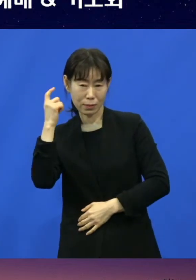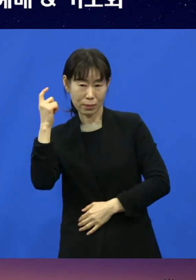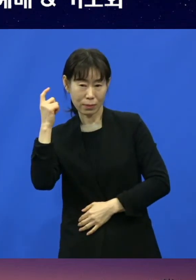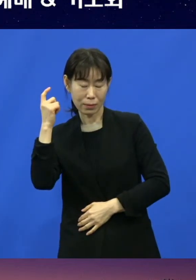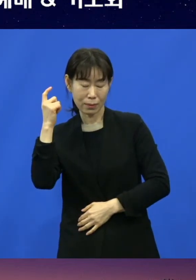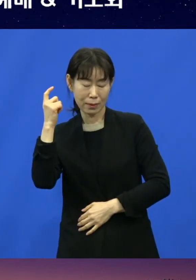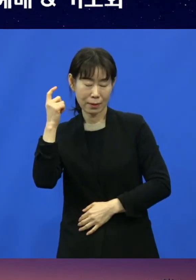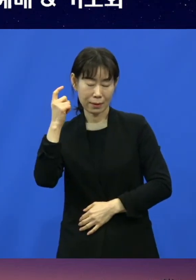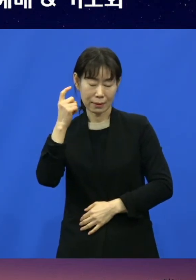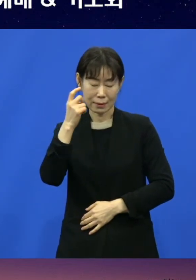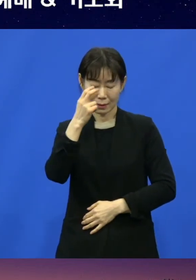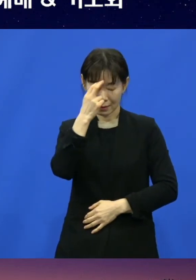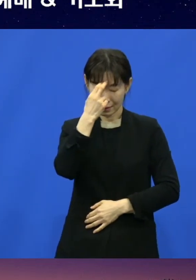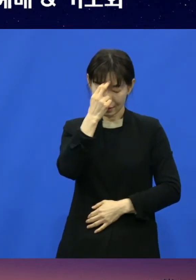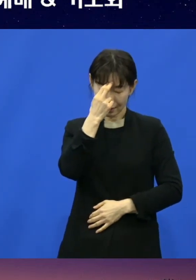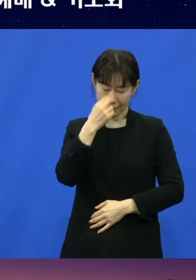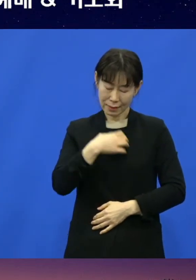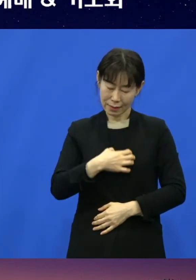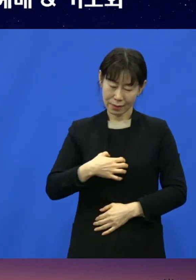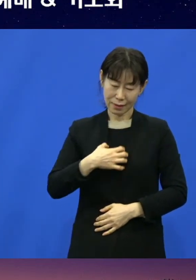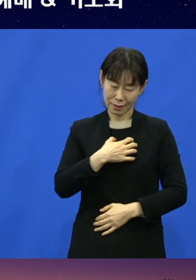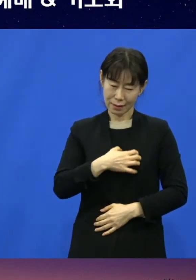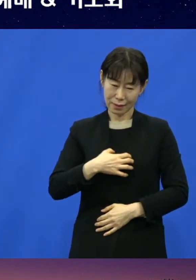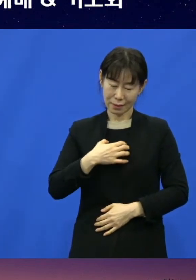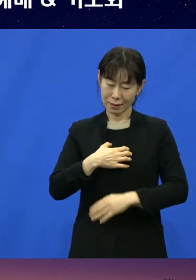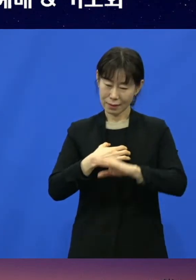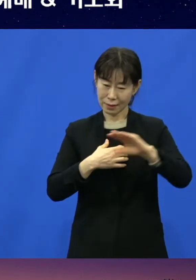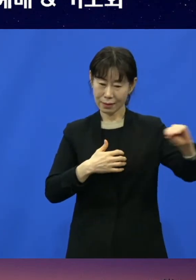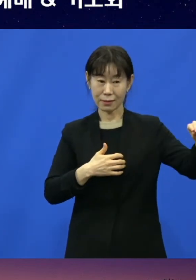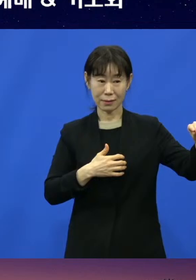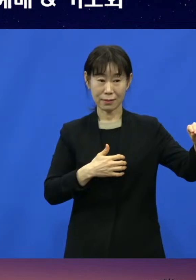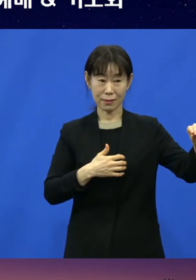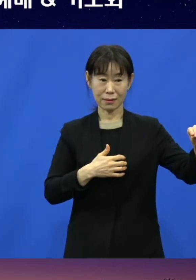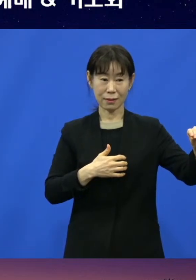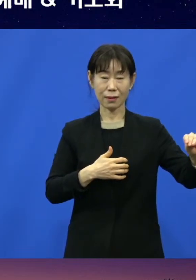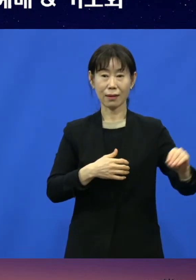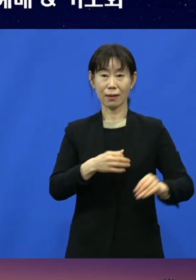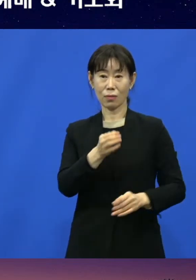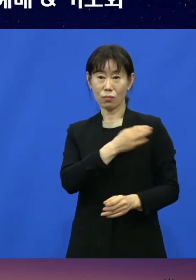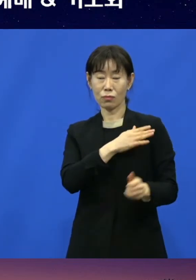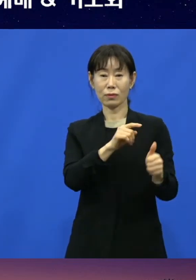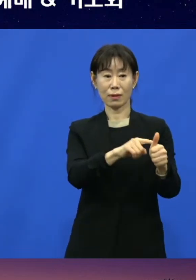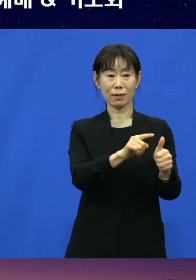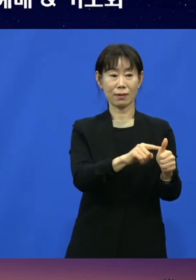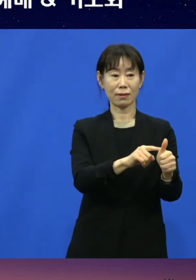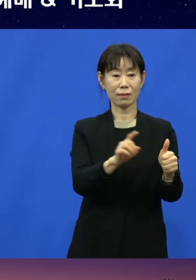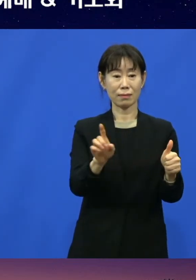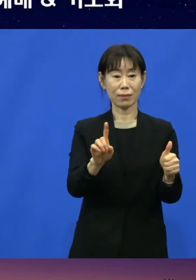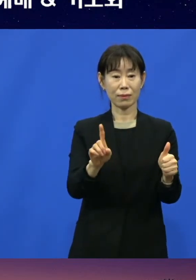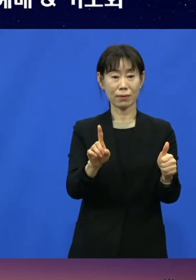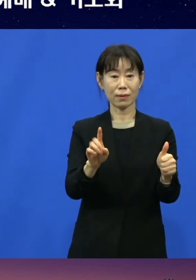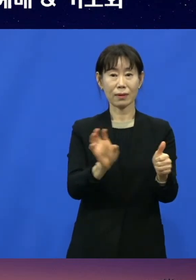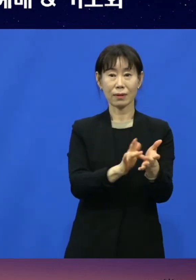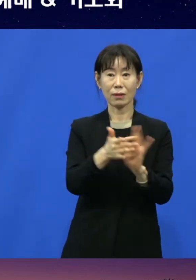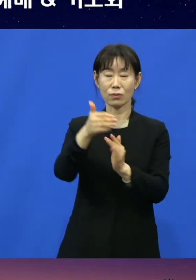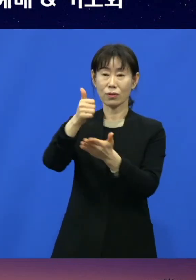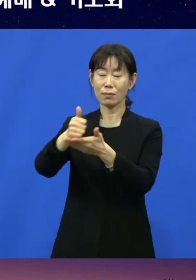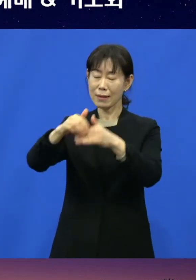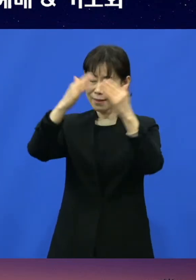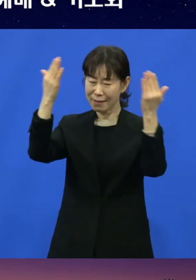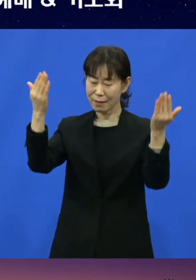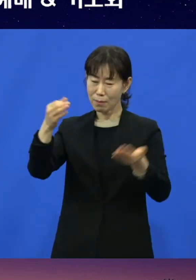심히 근심하더라 그랬어요. 이 부자는 이 예수님이 다